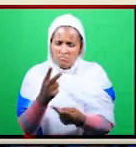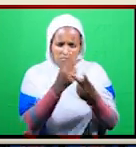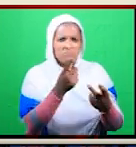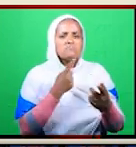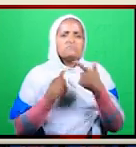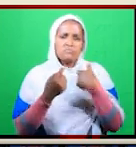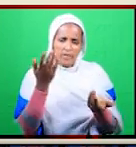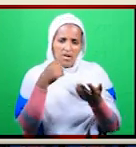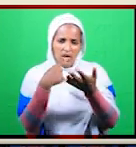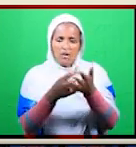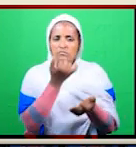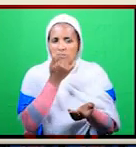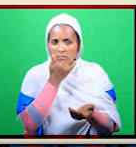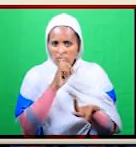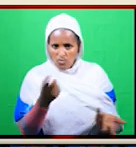ስህተት ነው።